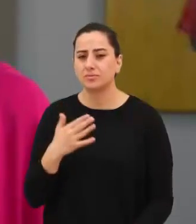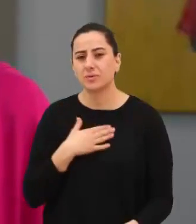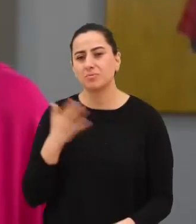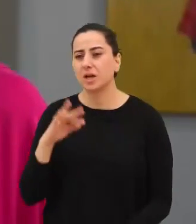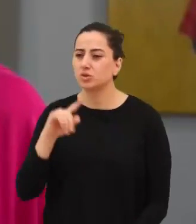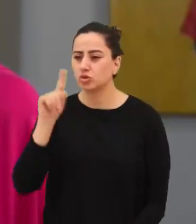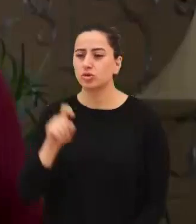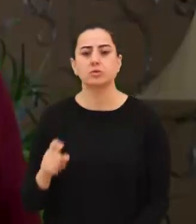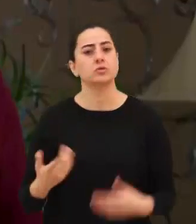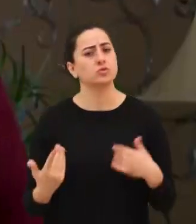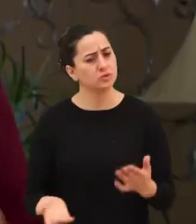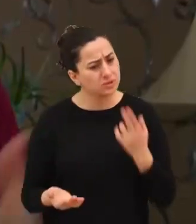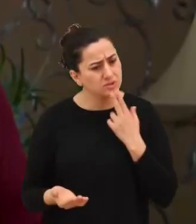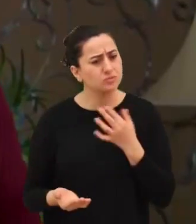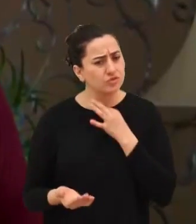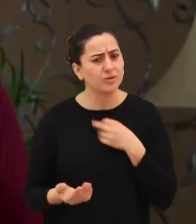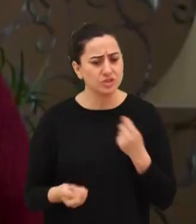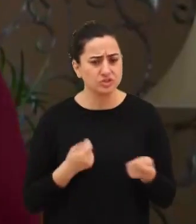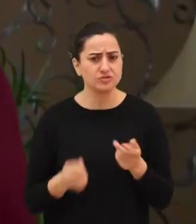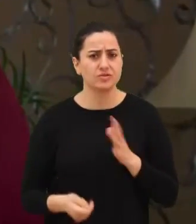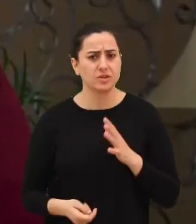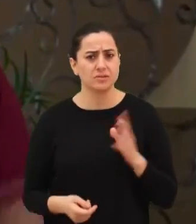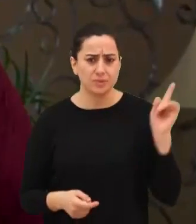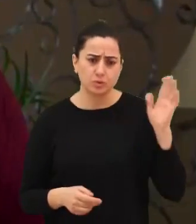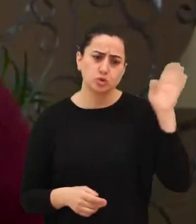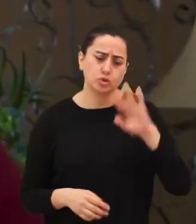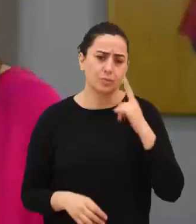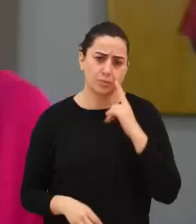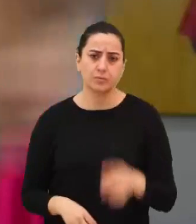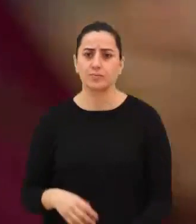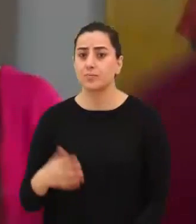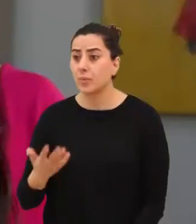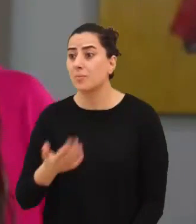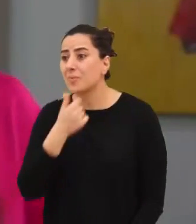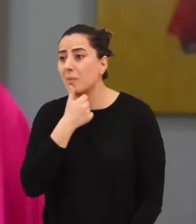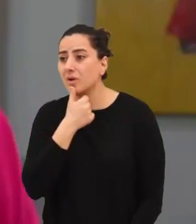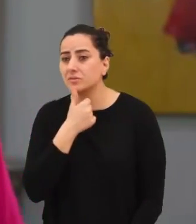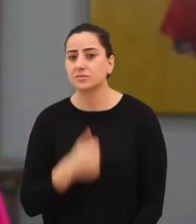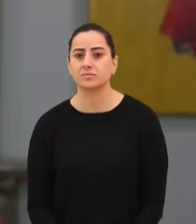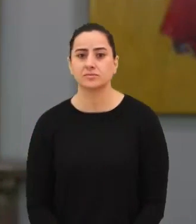şey sormak istiyorum. Dur kızım ya, şimdi işim gücüm var da orayı halledeyim ondan sonra. Ama baba